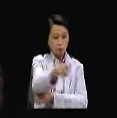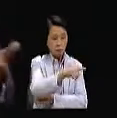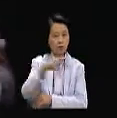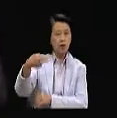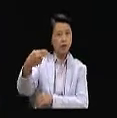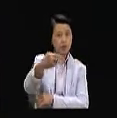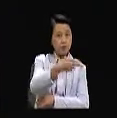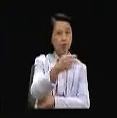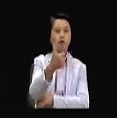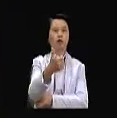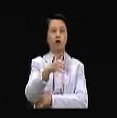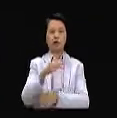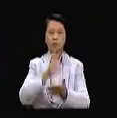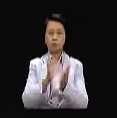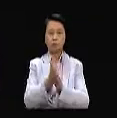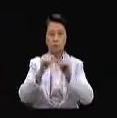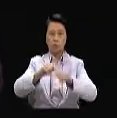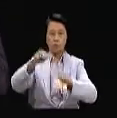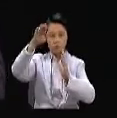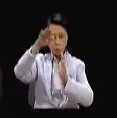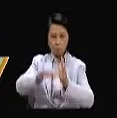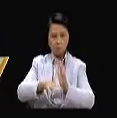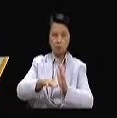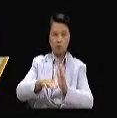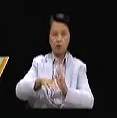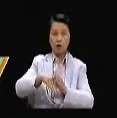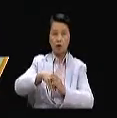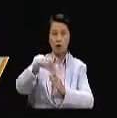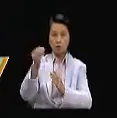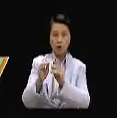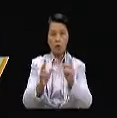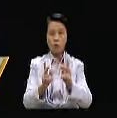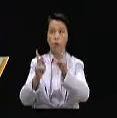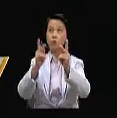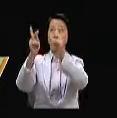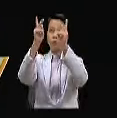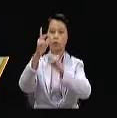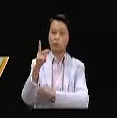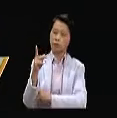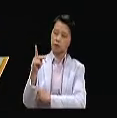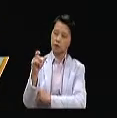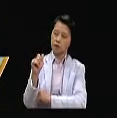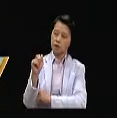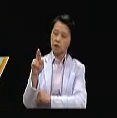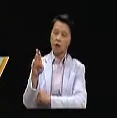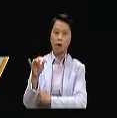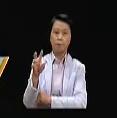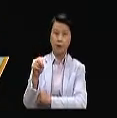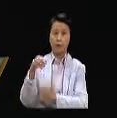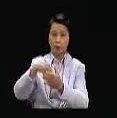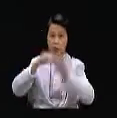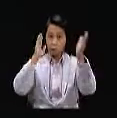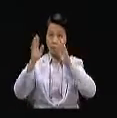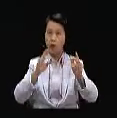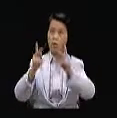dan secara langsung kita boleh mengurangkan pengeluaran karbon daripada ha di dalam negara kita ini